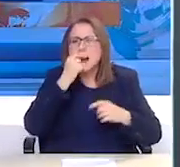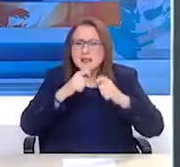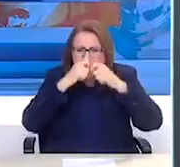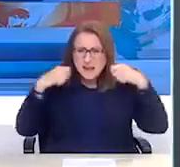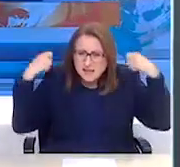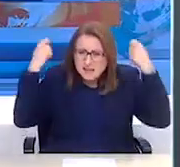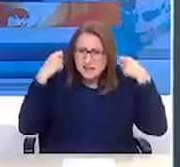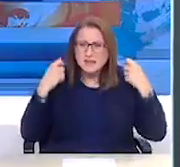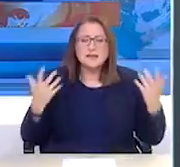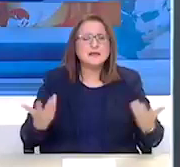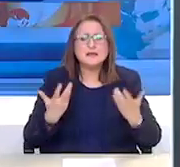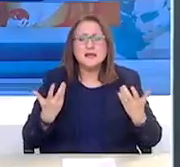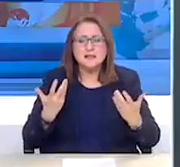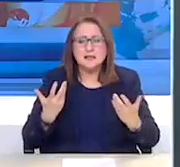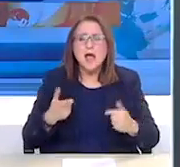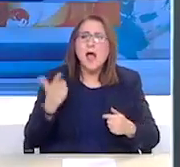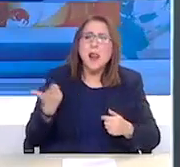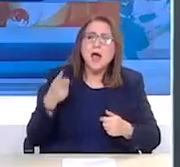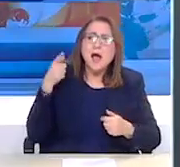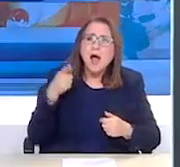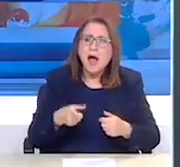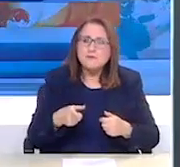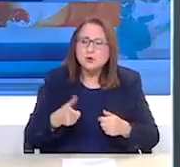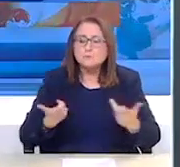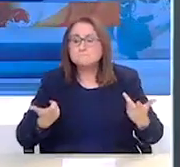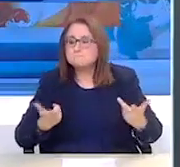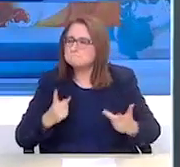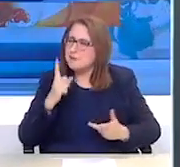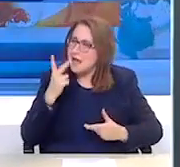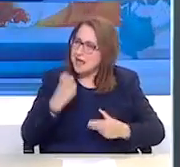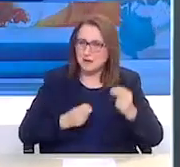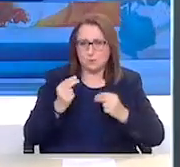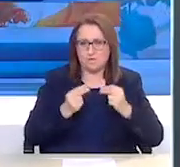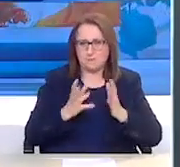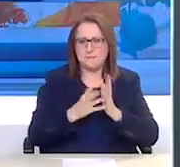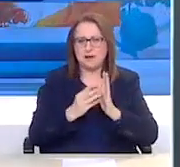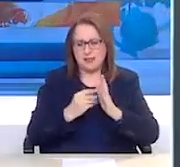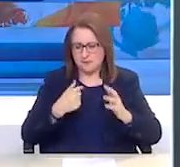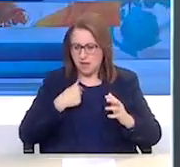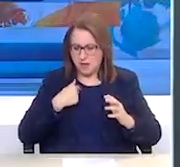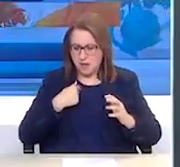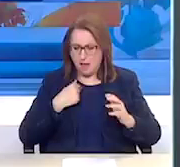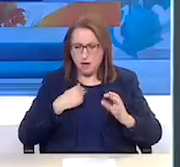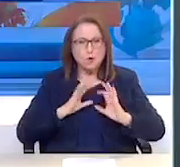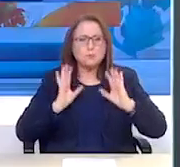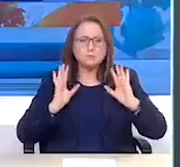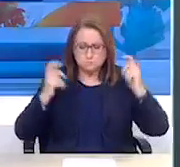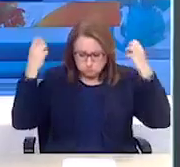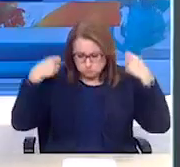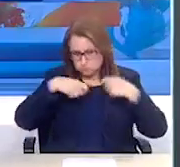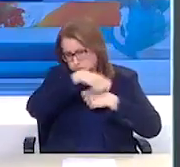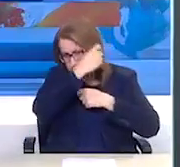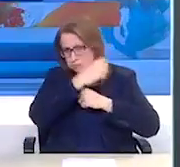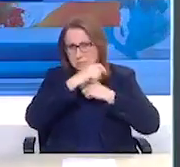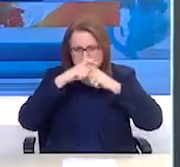αυτό το πρόβλημα? Ας υποθέσουμε πως δεν είμαι μολυσμένος και φορώ ένα τέτοιο μαντήλι. Μετά εκτίθεμαι σε